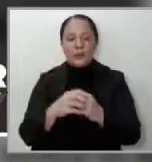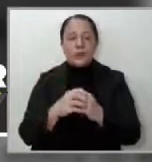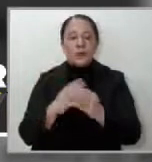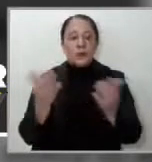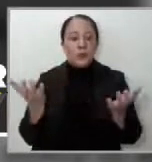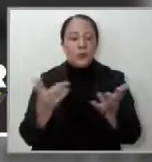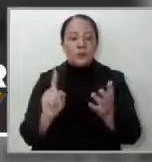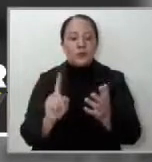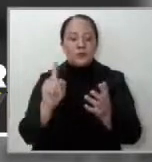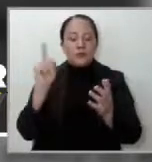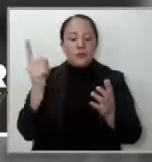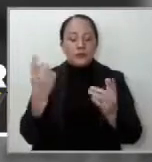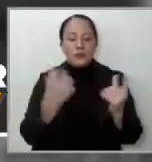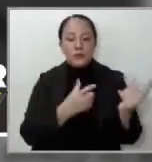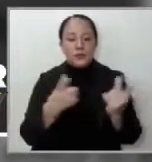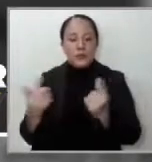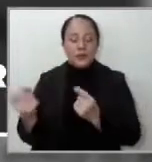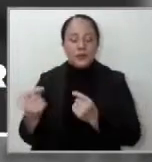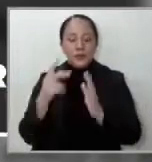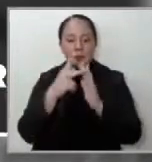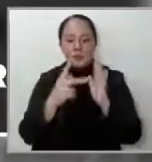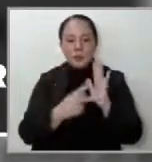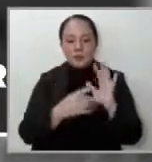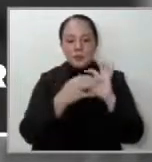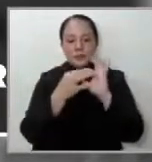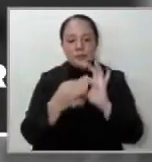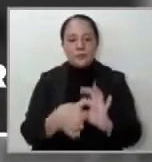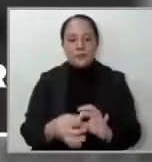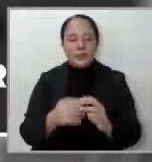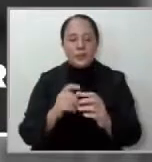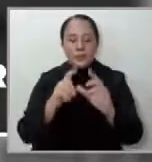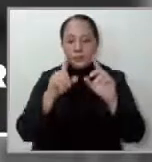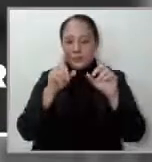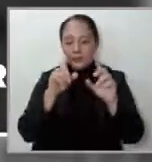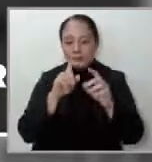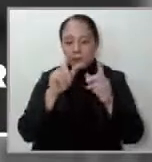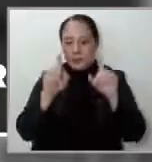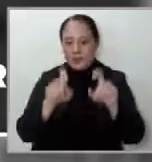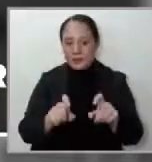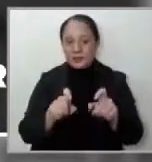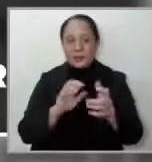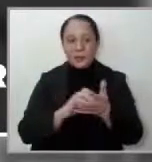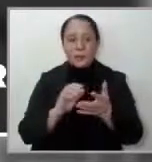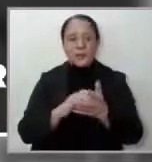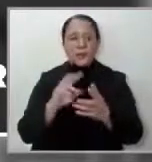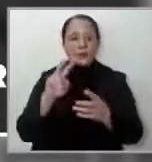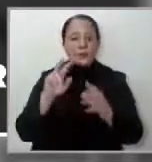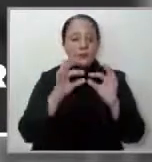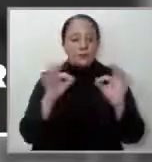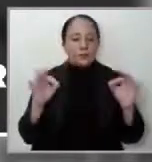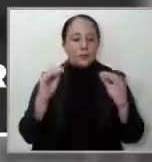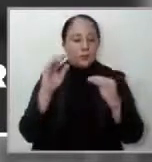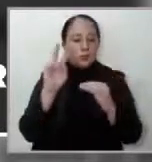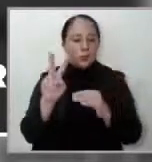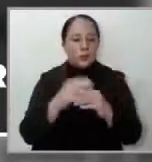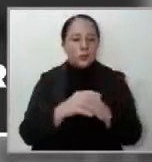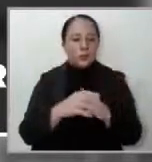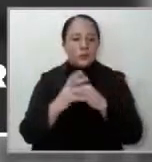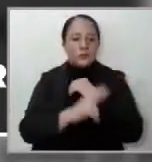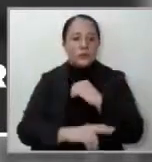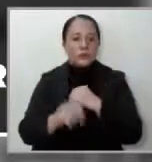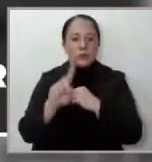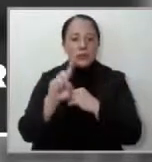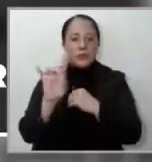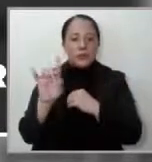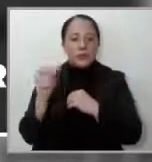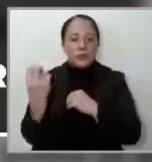rin pinairal ang polisiya sa ilalim ng pilot run. Kabilang naman sa Phase 2 ang Region 1, 8 at 12, kung saan